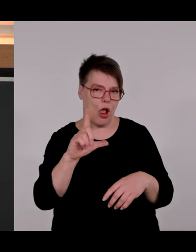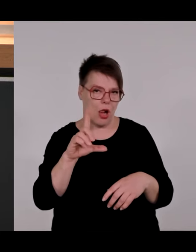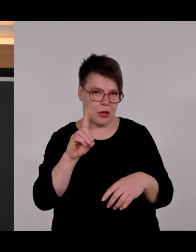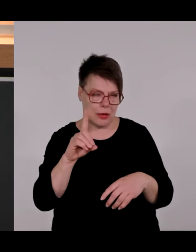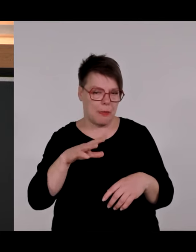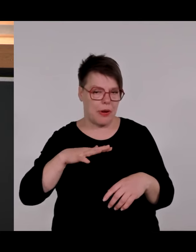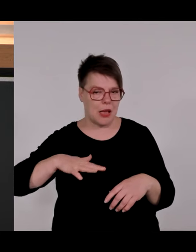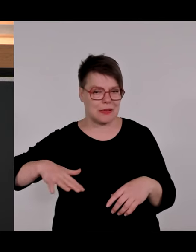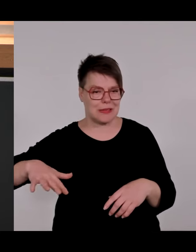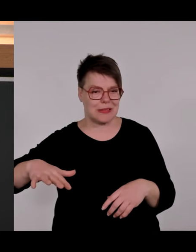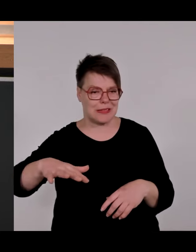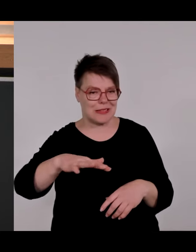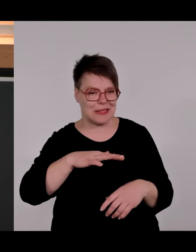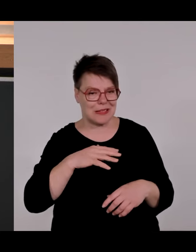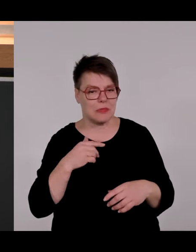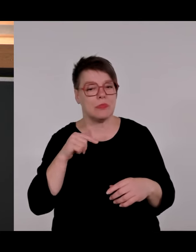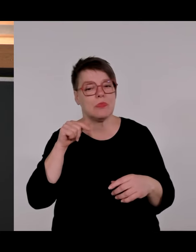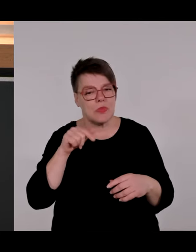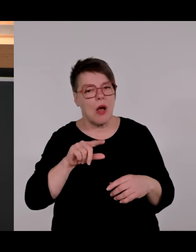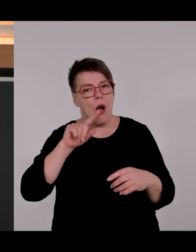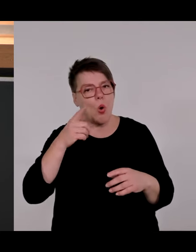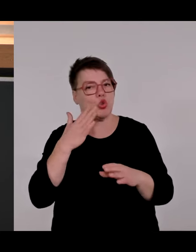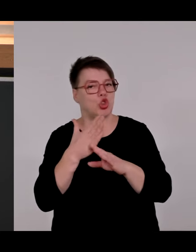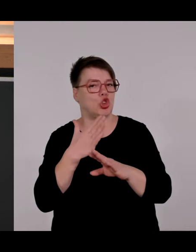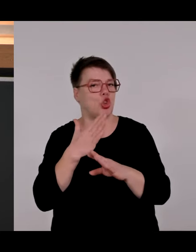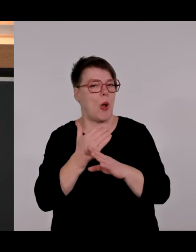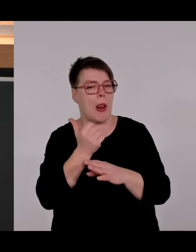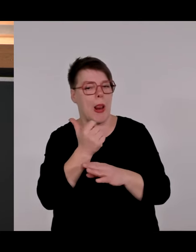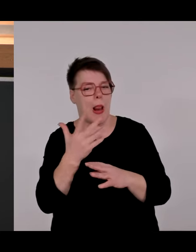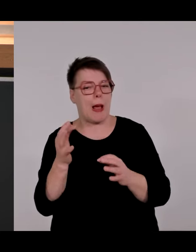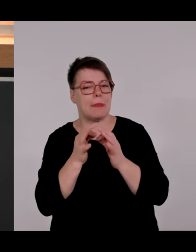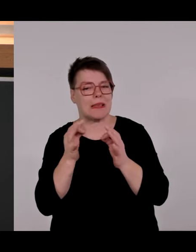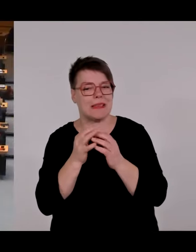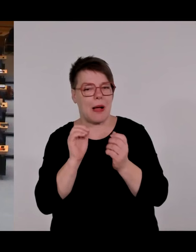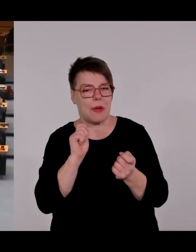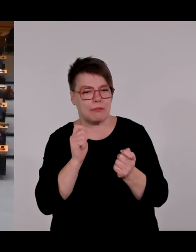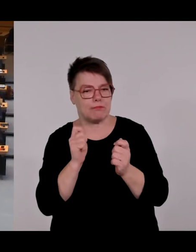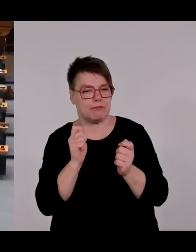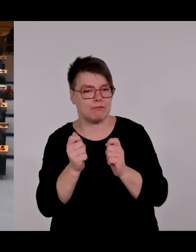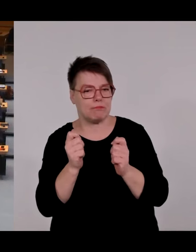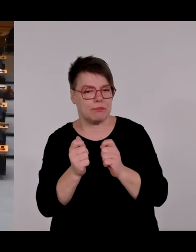es doch 7 Jahre auch machen können. Wir machen es jetzt gemeinsam in dieser Koalition.